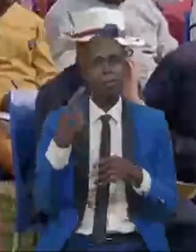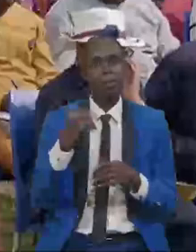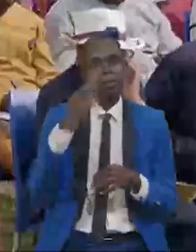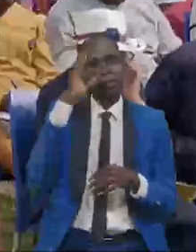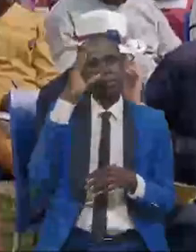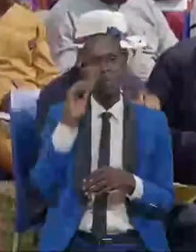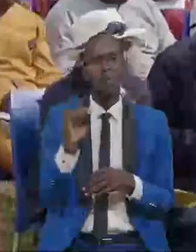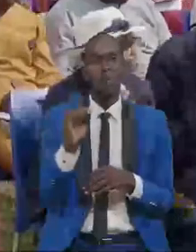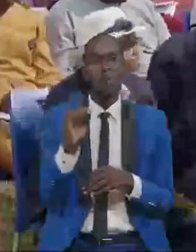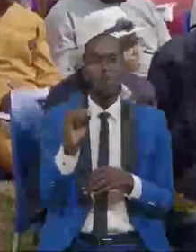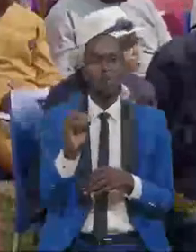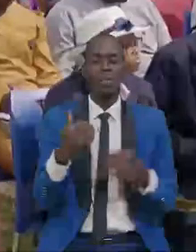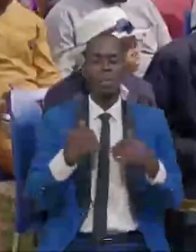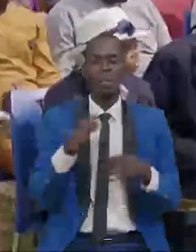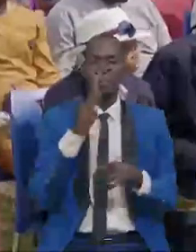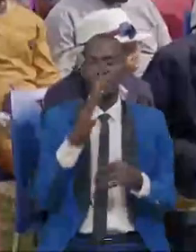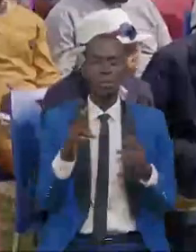l'homme